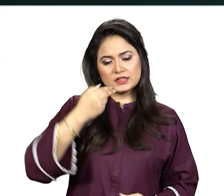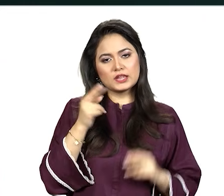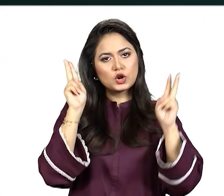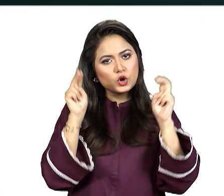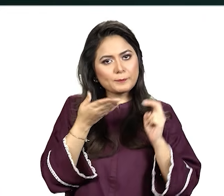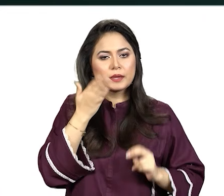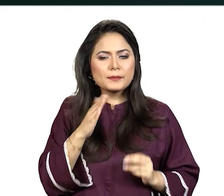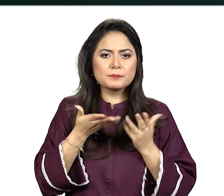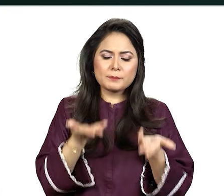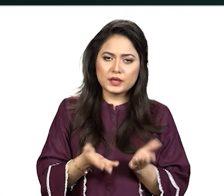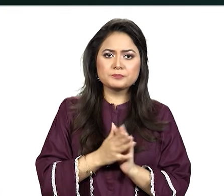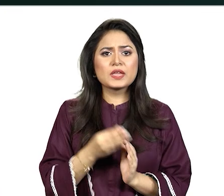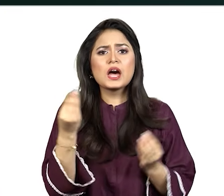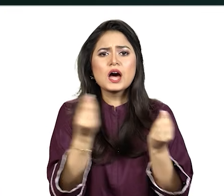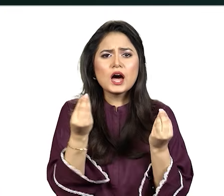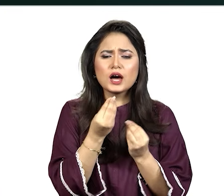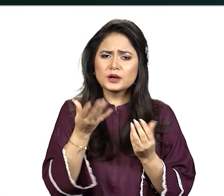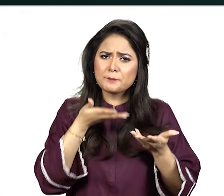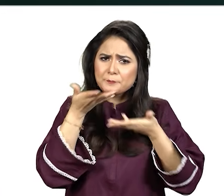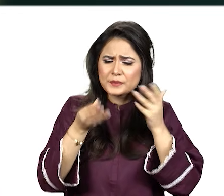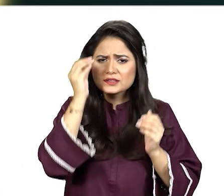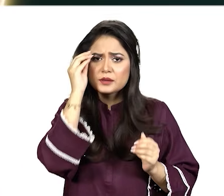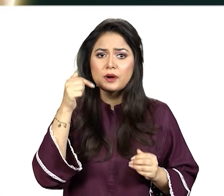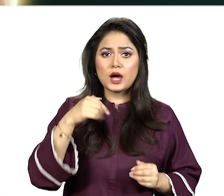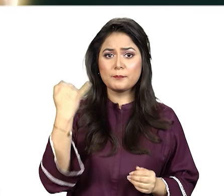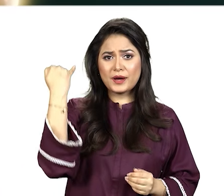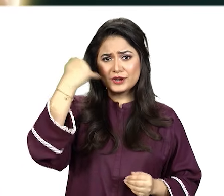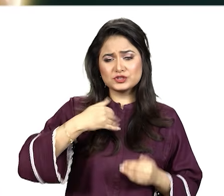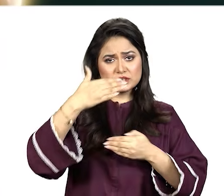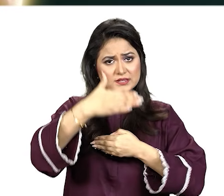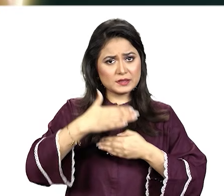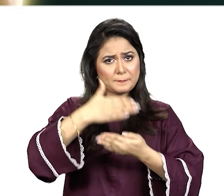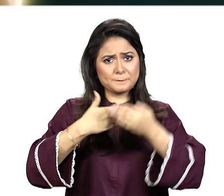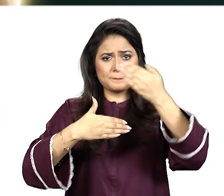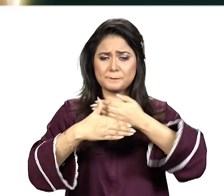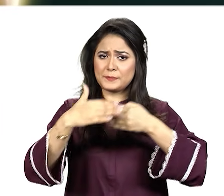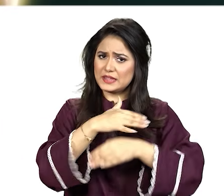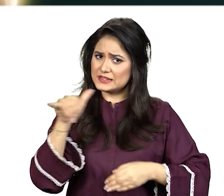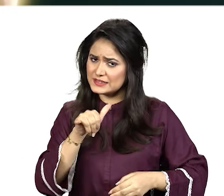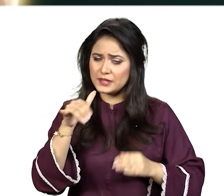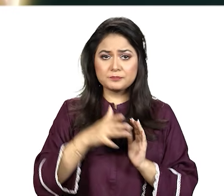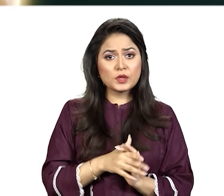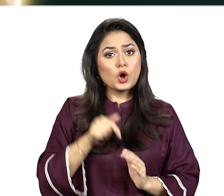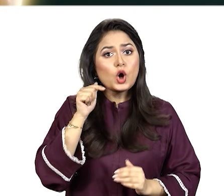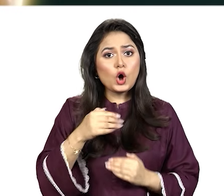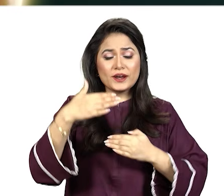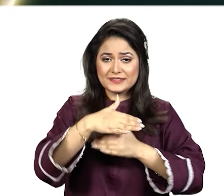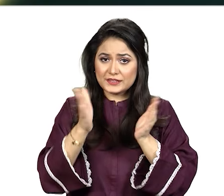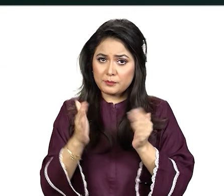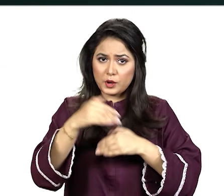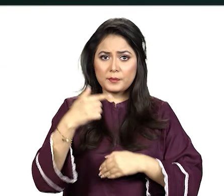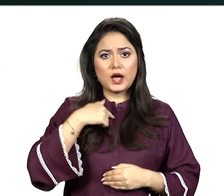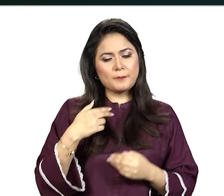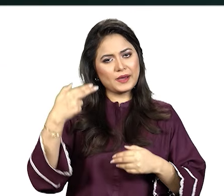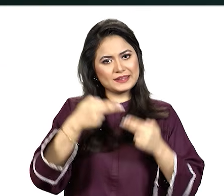پر۔ عام الفاظ میں سمجھنے کی کوشش کریں تو ہمارا جسم کسی تعمیراتی سائٹ کی طرح کام کرتا ہے اور اس کے بلڈنگ بلاکس